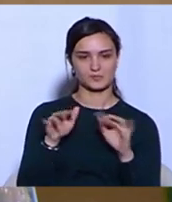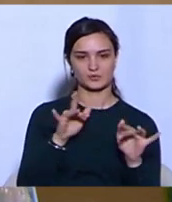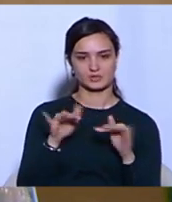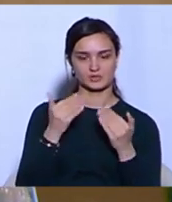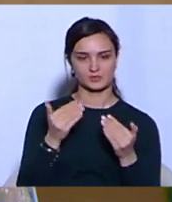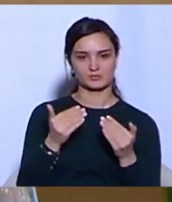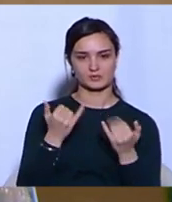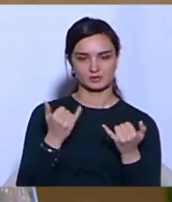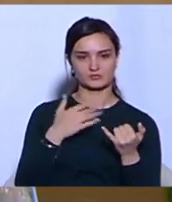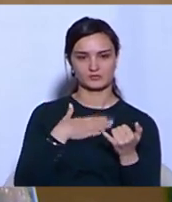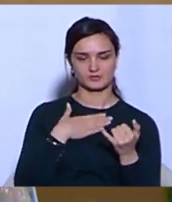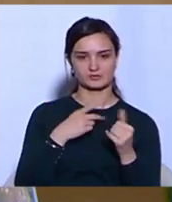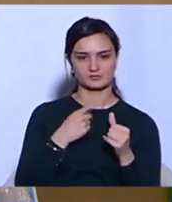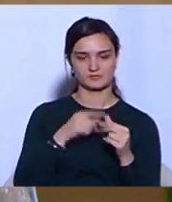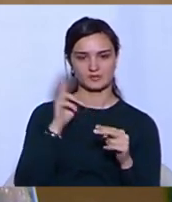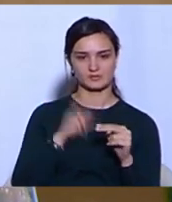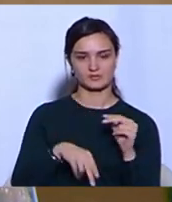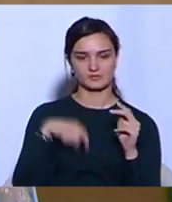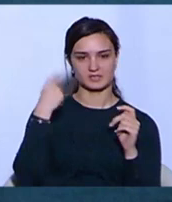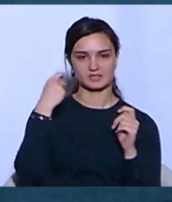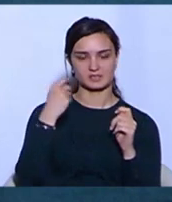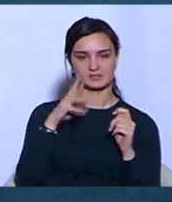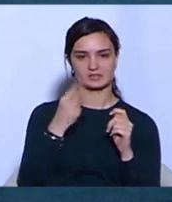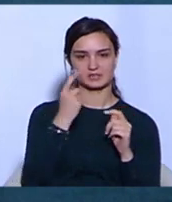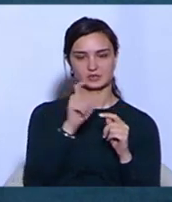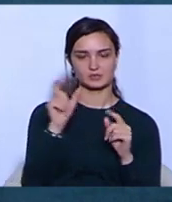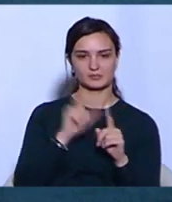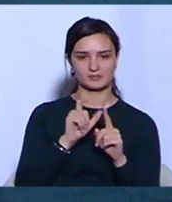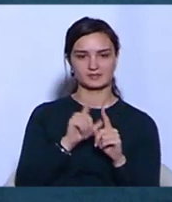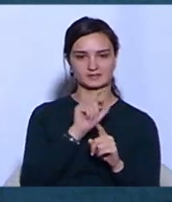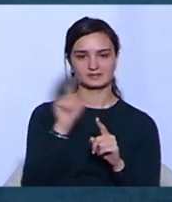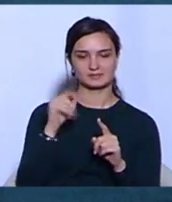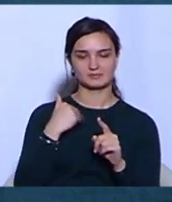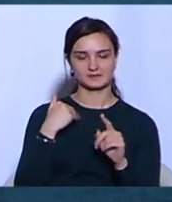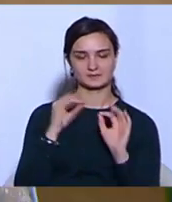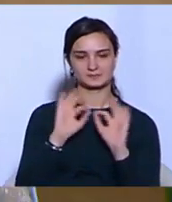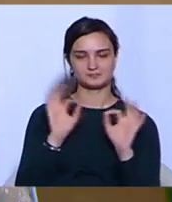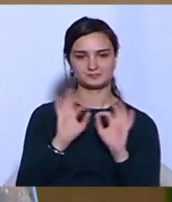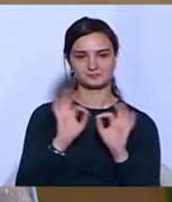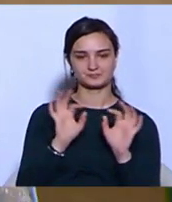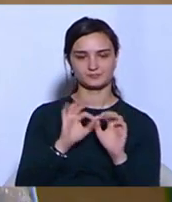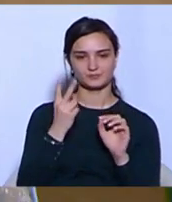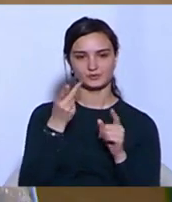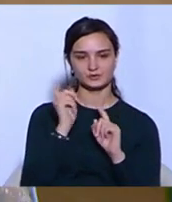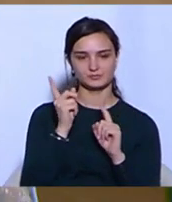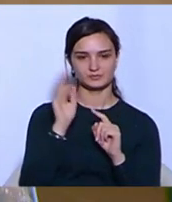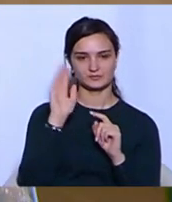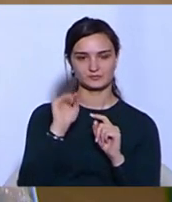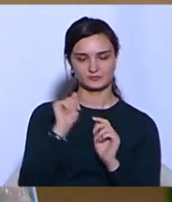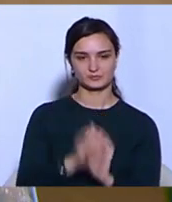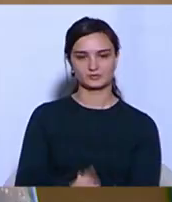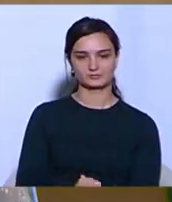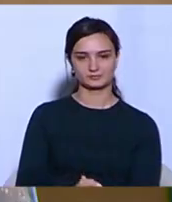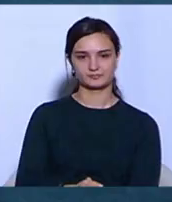მოძრაობას. დღეს ჩვენ რეალურად ვასრულებთ გადაცემას და თითო ფრაზით მე მინდა, რომ მაყურებელს 2 აპრილს